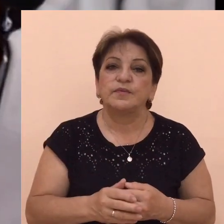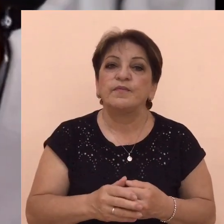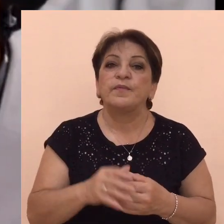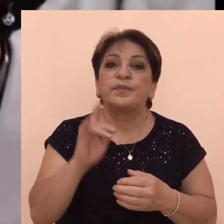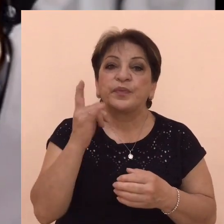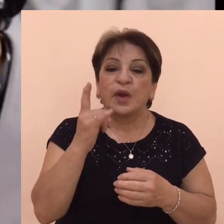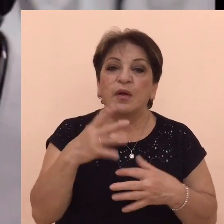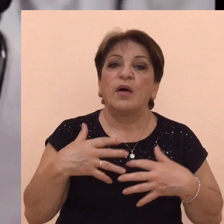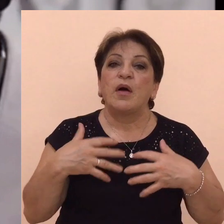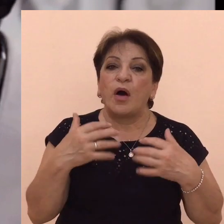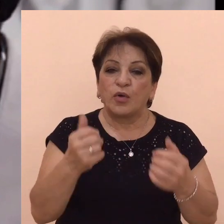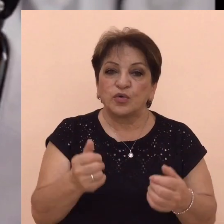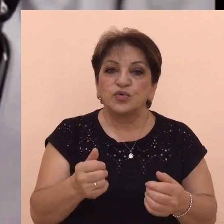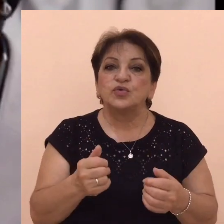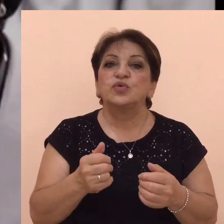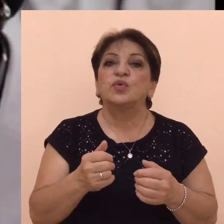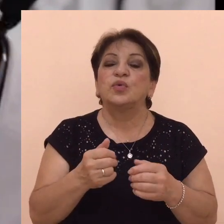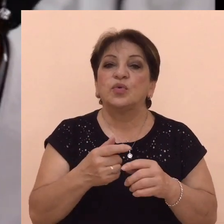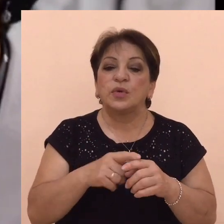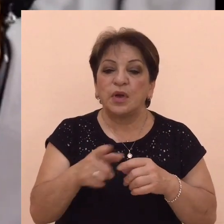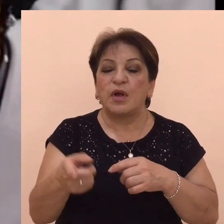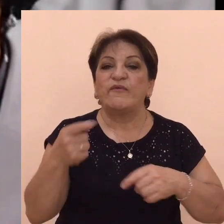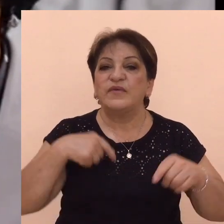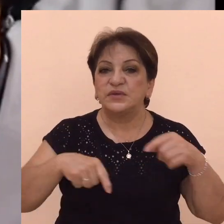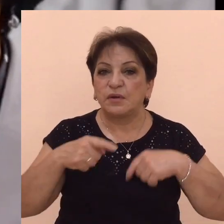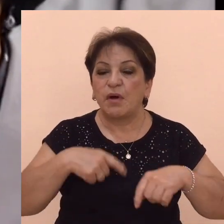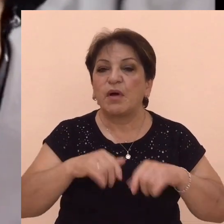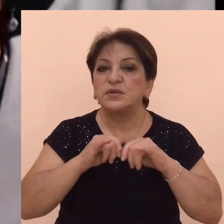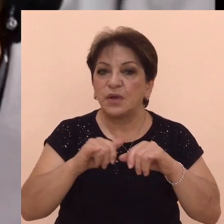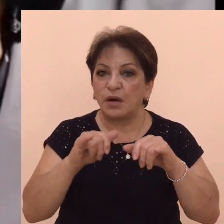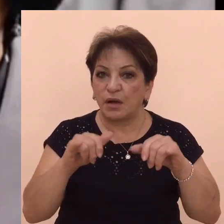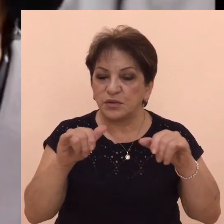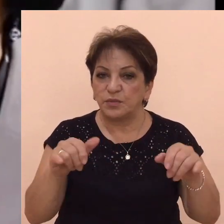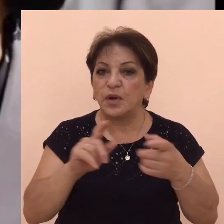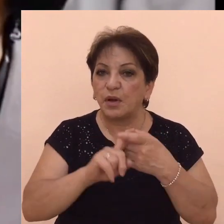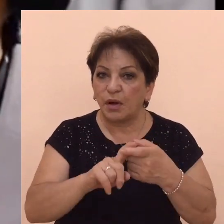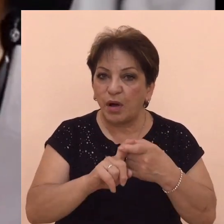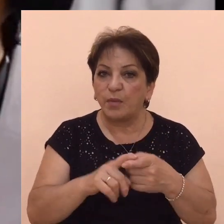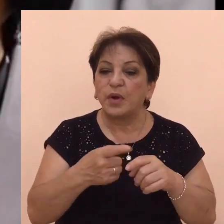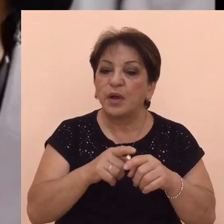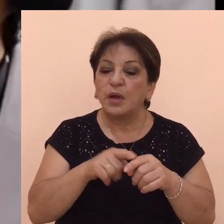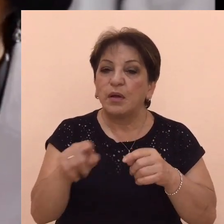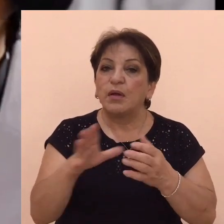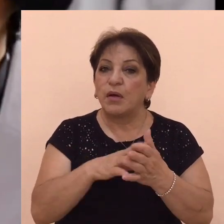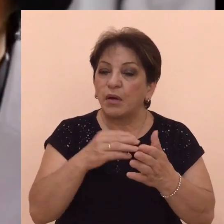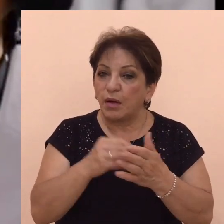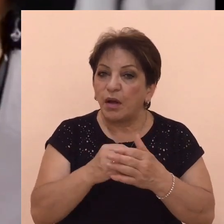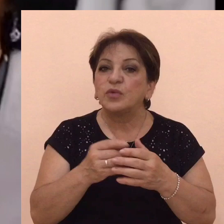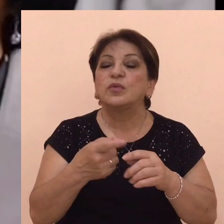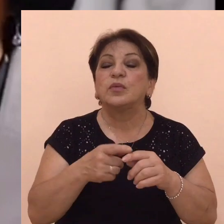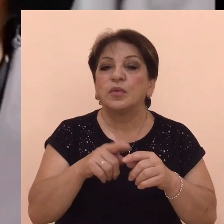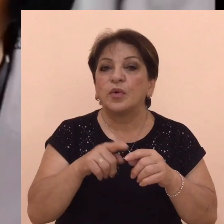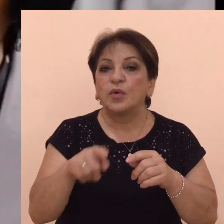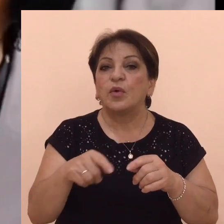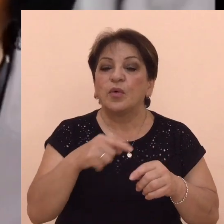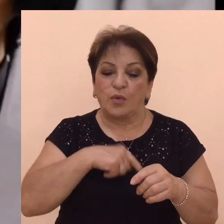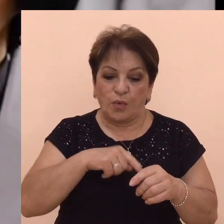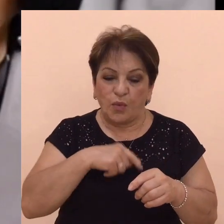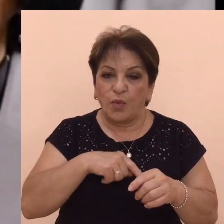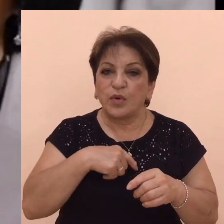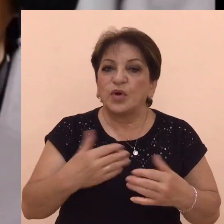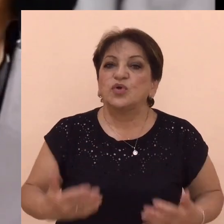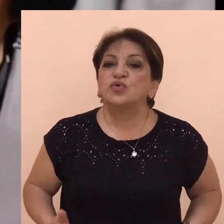Երեխայի առողջությունը ոչ միայն նրա ֆիզիկական զարգացումն է և դրա գնահատումը, այլ նաև